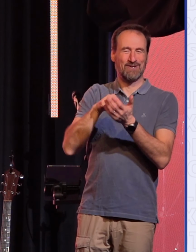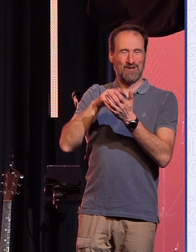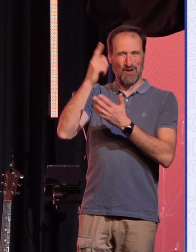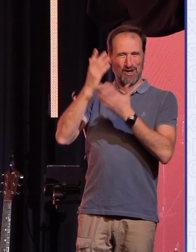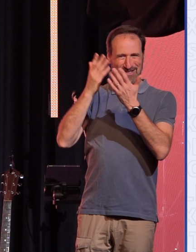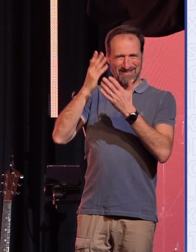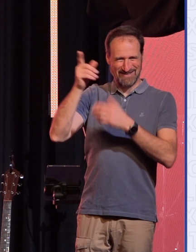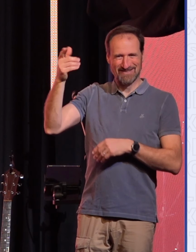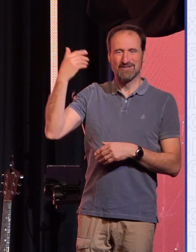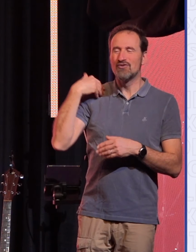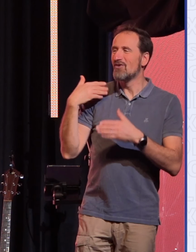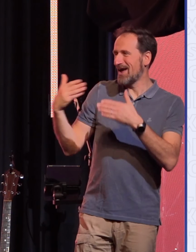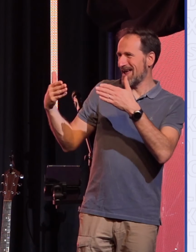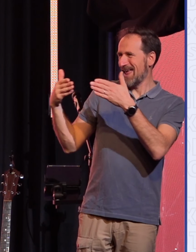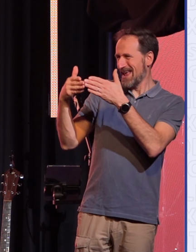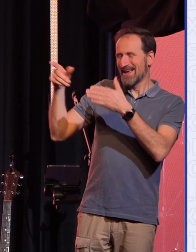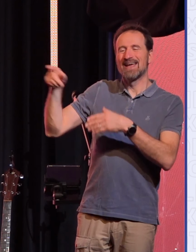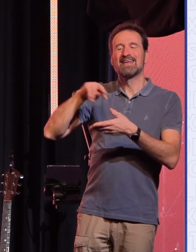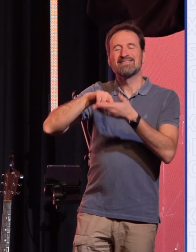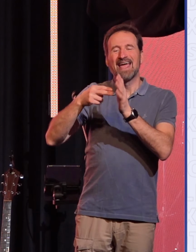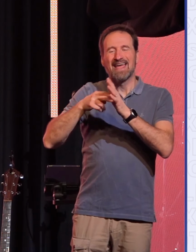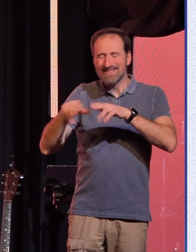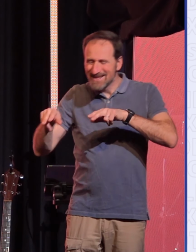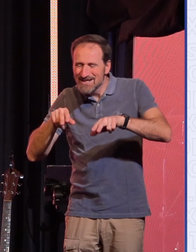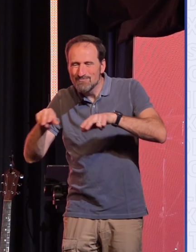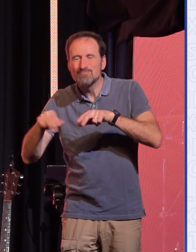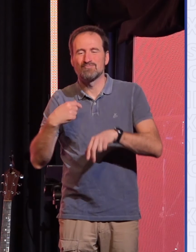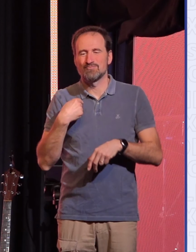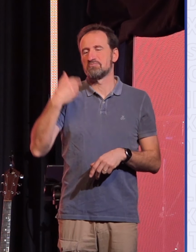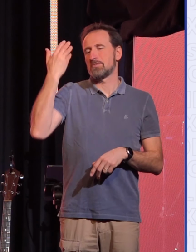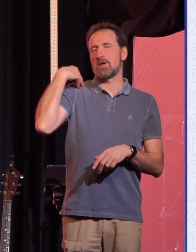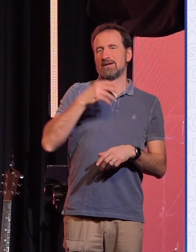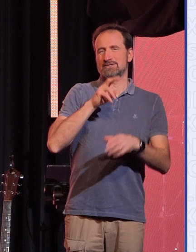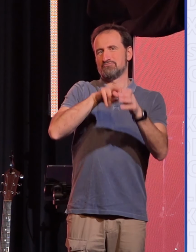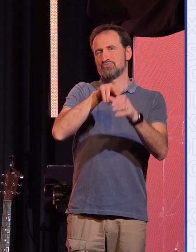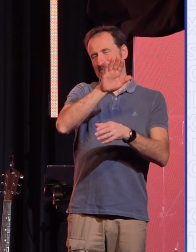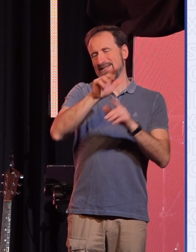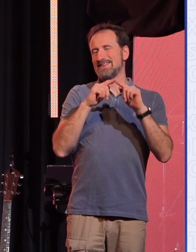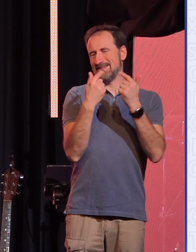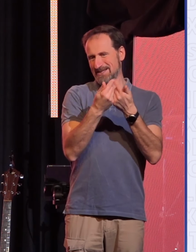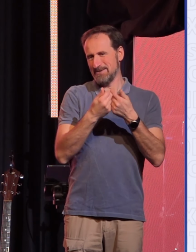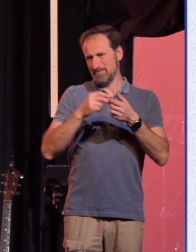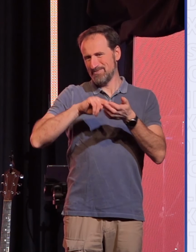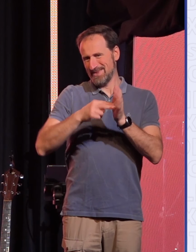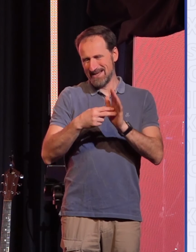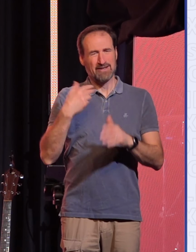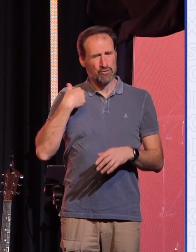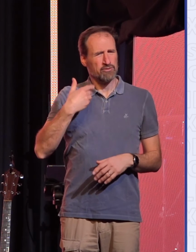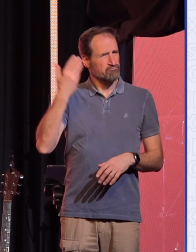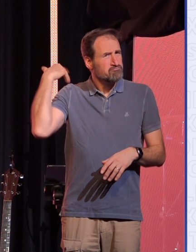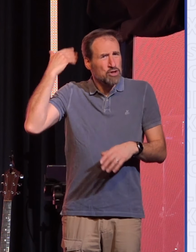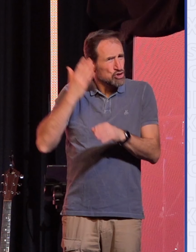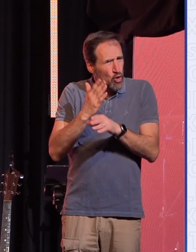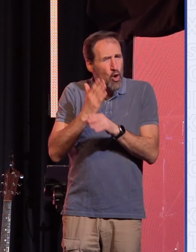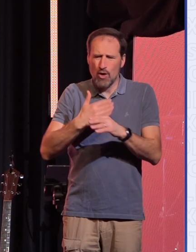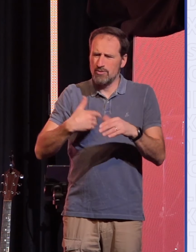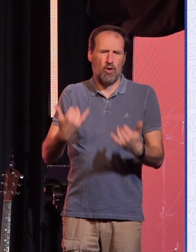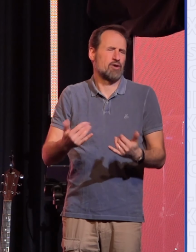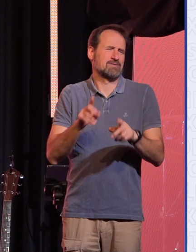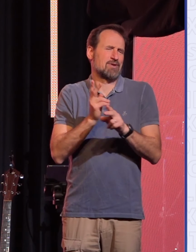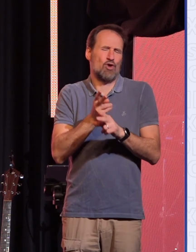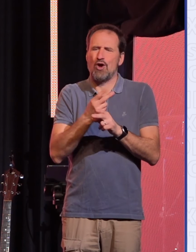drinnen und habe mich damals voll in die Kirche reingegeben. Gut, mache ich immer noch, aber das ist einfach, weil es mein Herz ist und weil ich mich dazu entschlossen